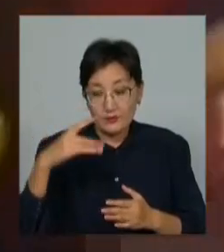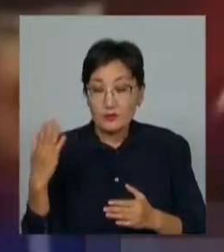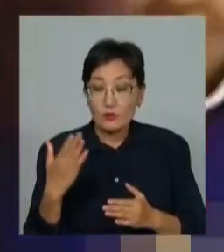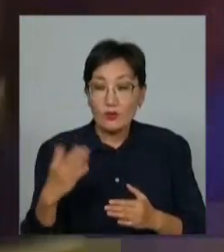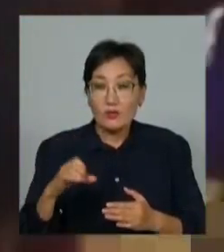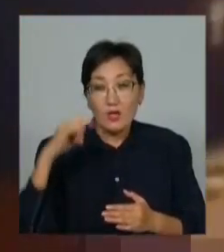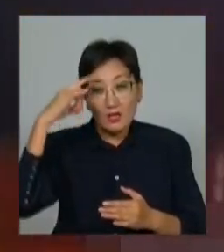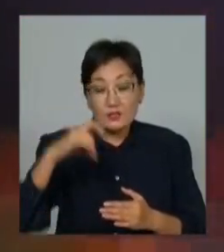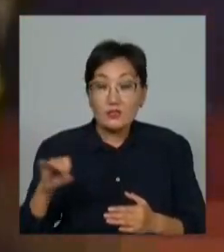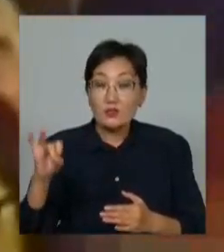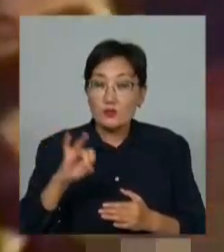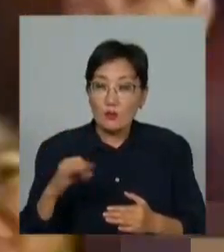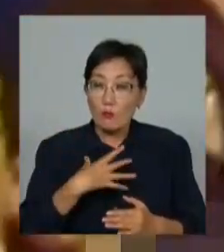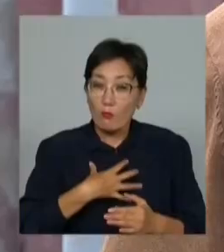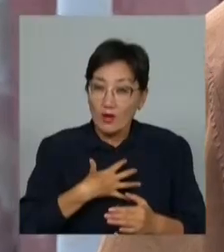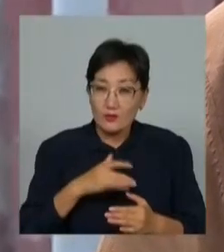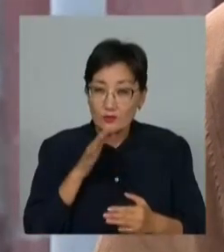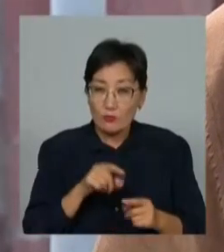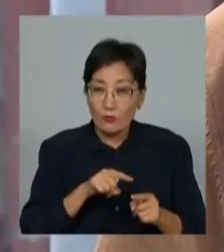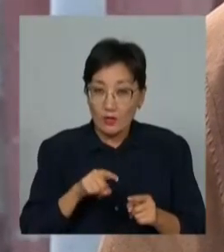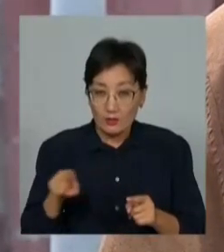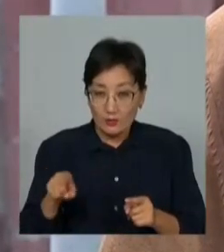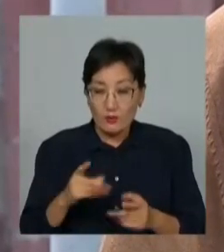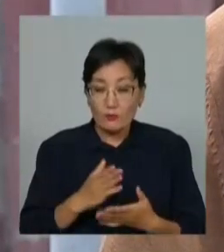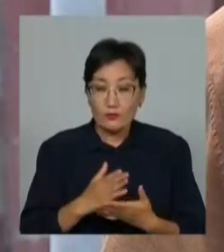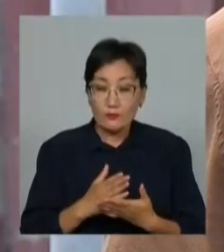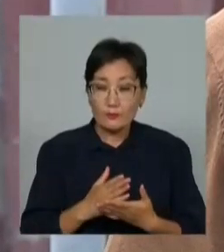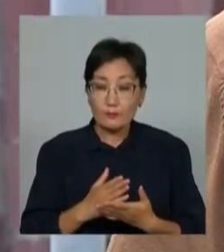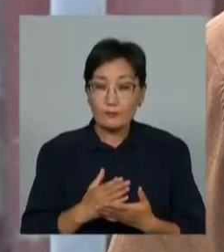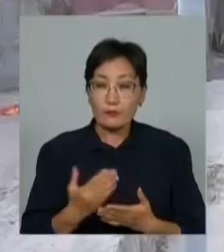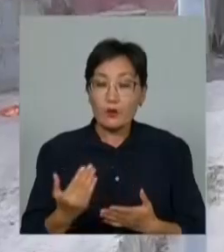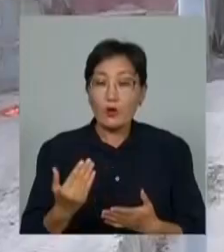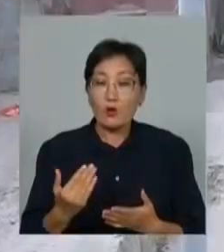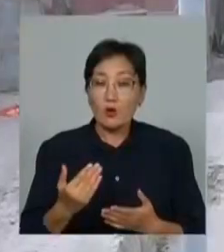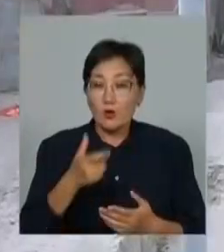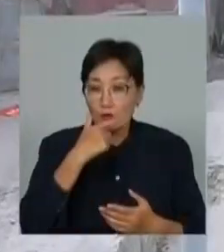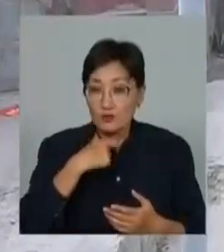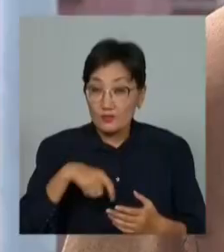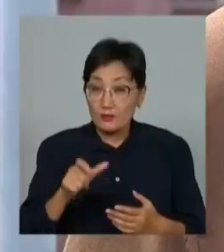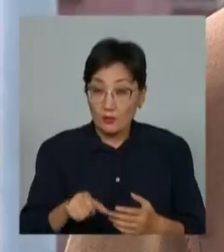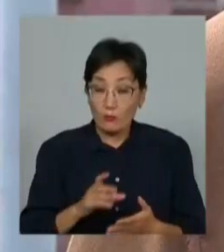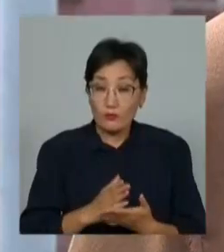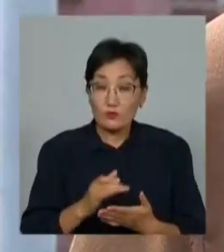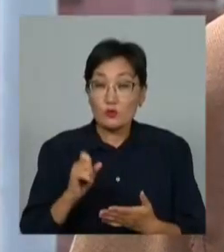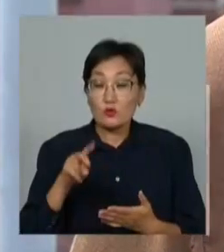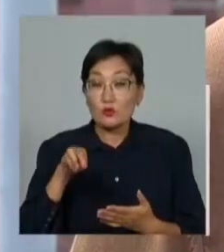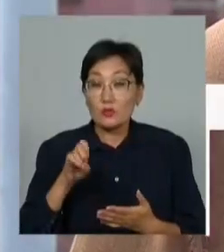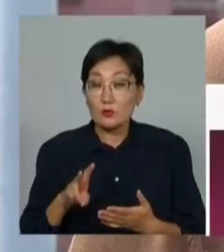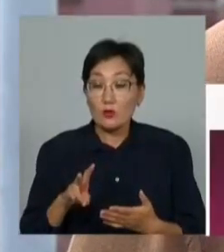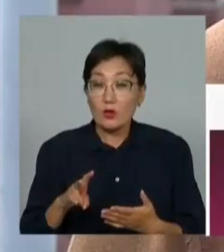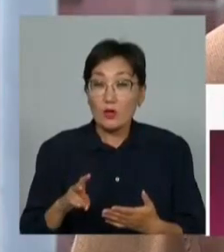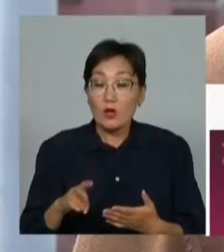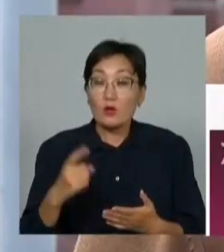емес ел тарихының елеулі кезеңі болып қалды. Бұл кісі бір өте зиялы, өте шешен адам еді. Султан аға дегенде, Султан Оразалин дегенде,